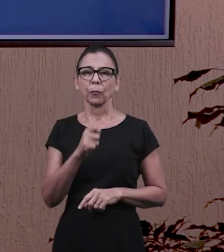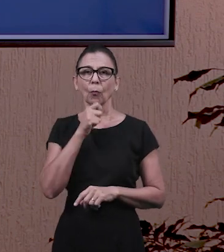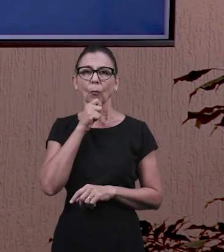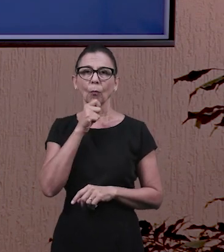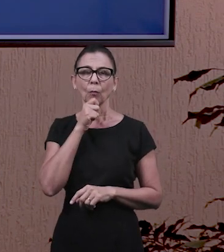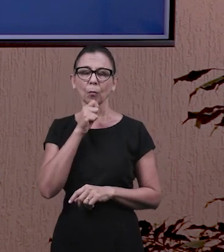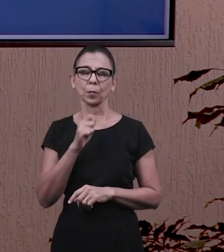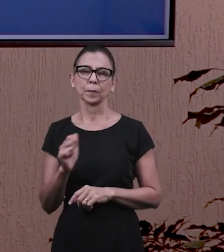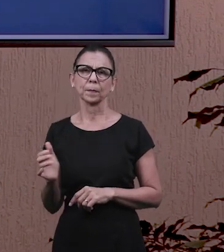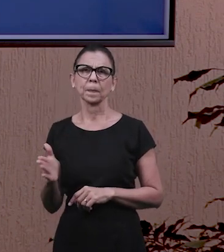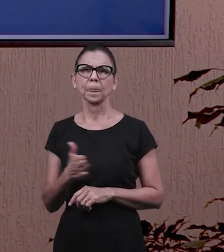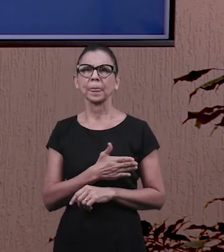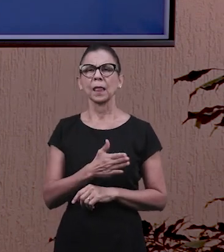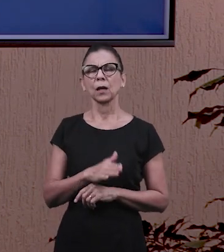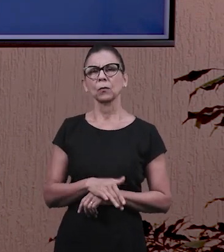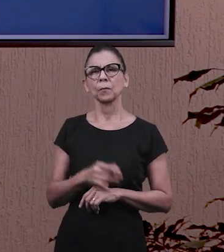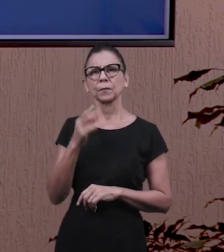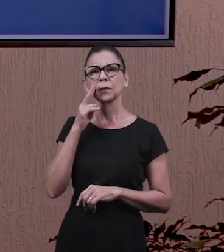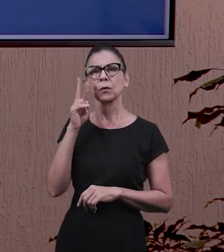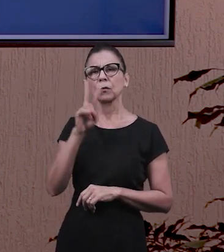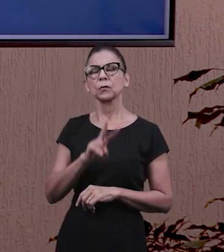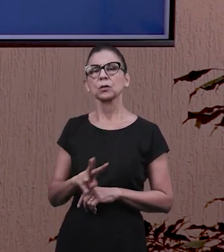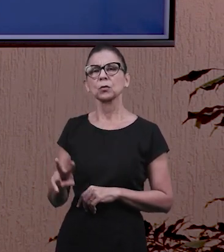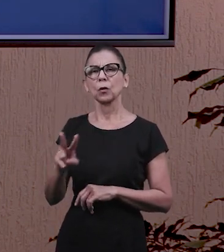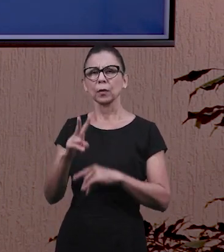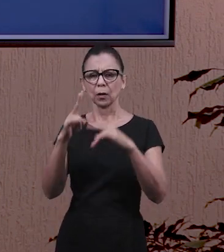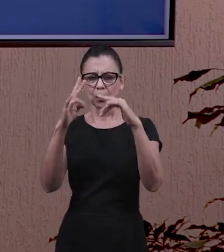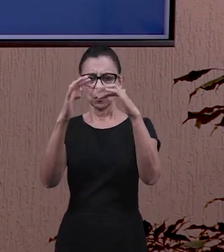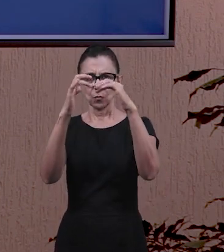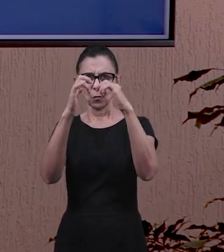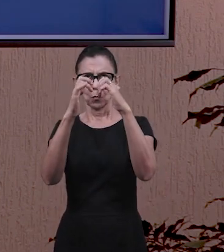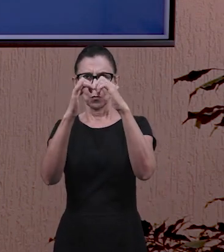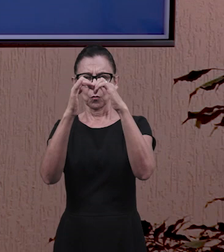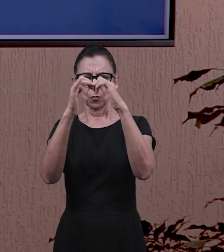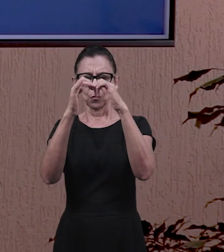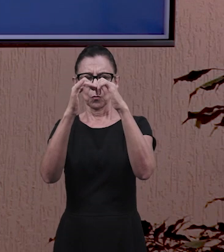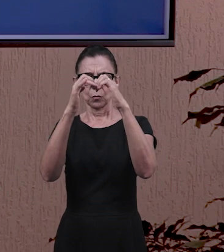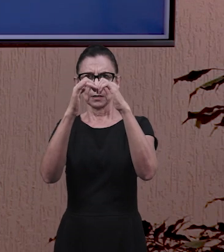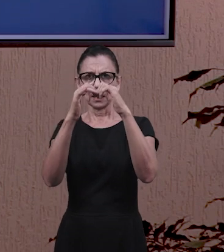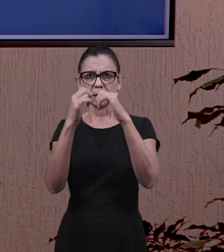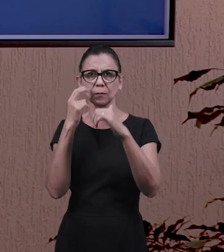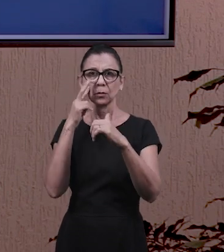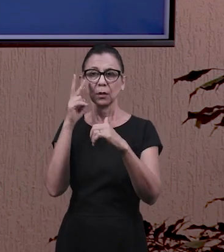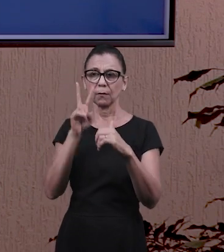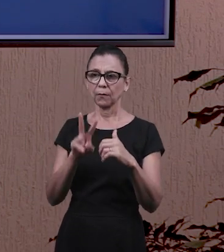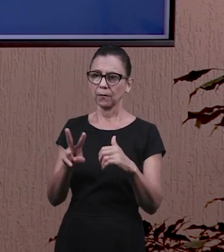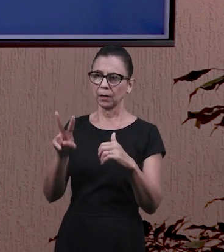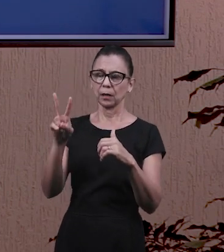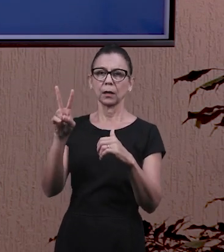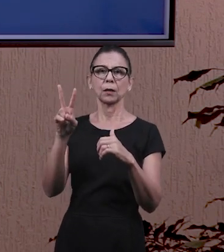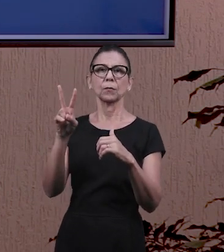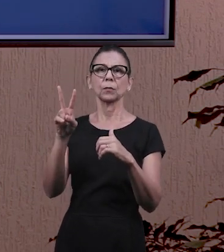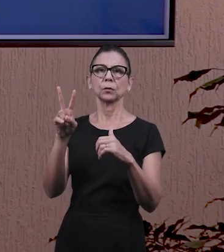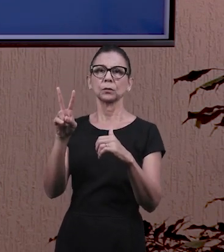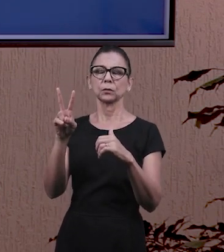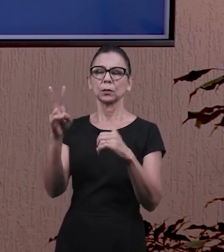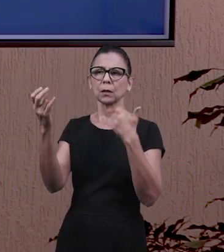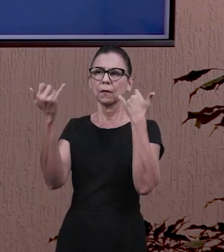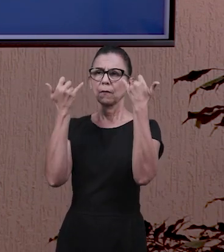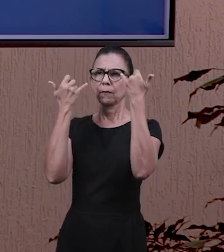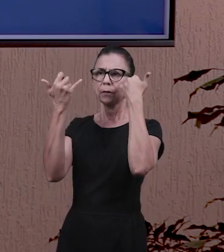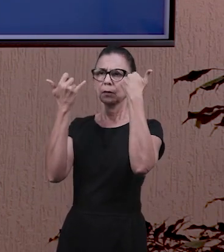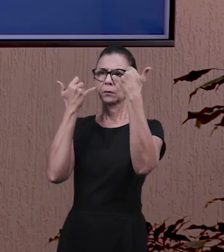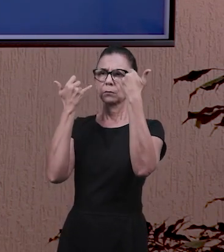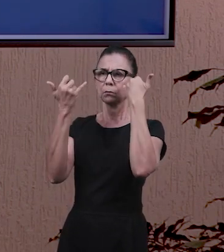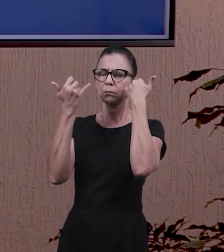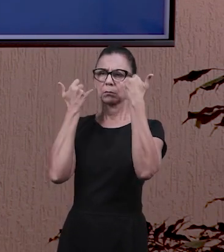le processus visuel, c'est l'interprétation de notre cerveau de ce que notre œil voit. Donc, tout ce que nous voyons, toute l'information